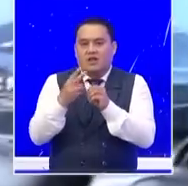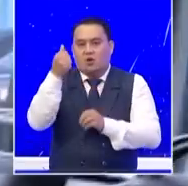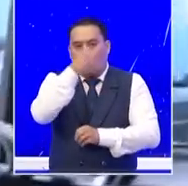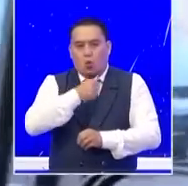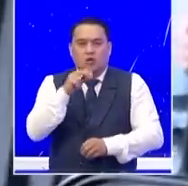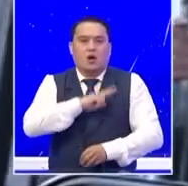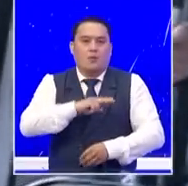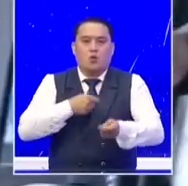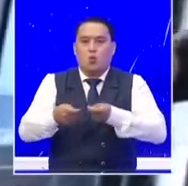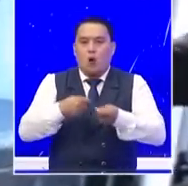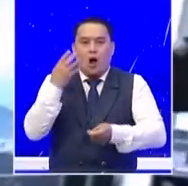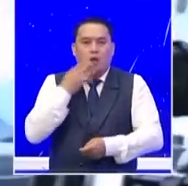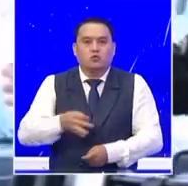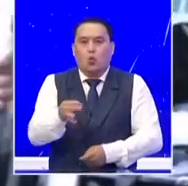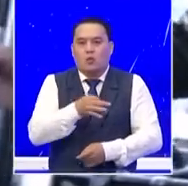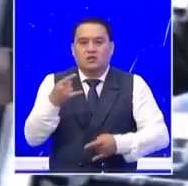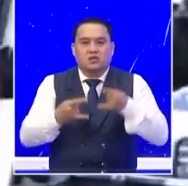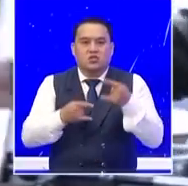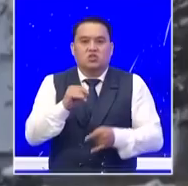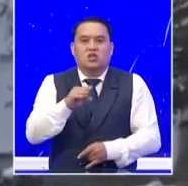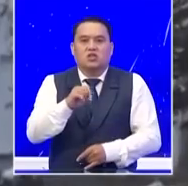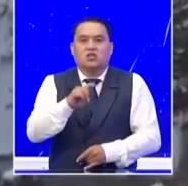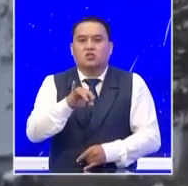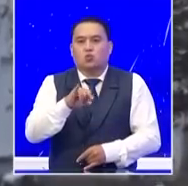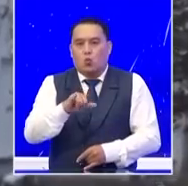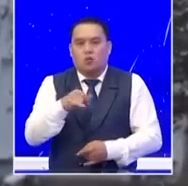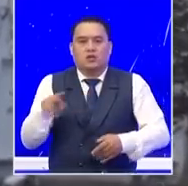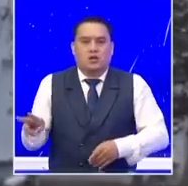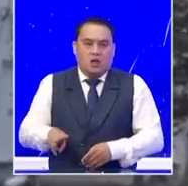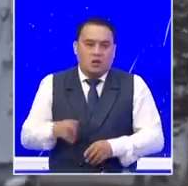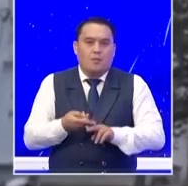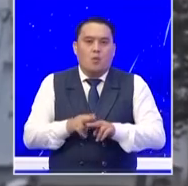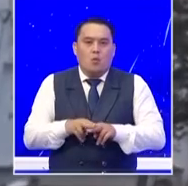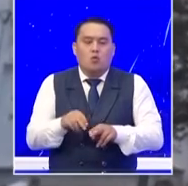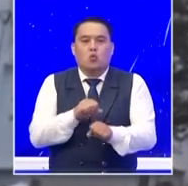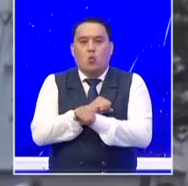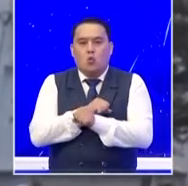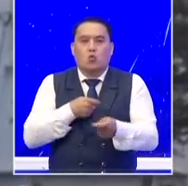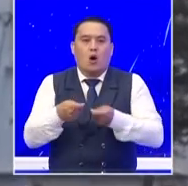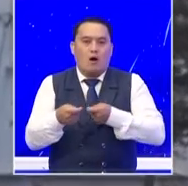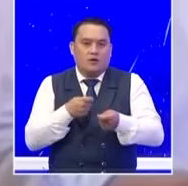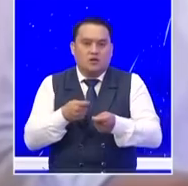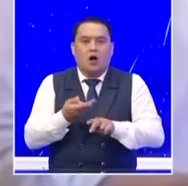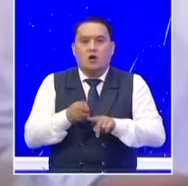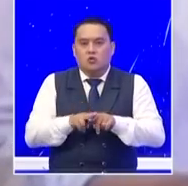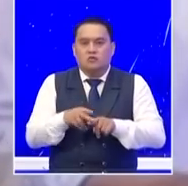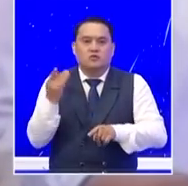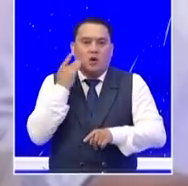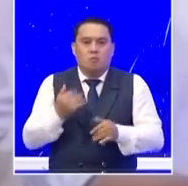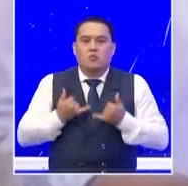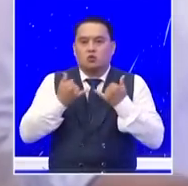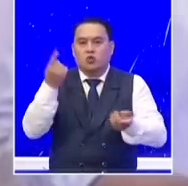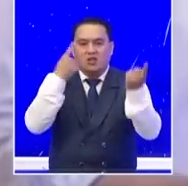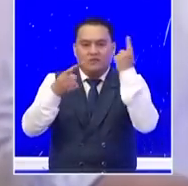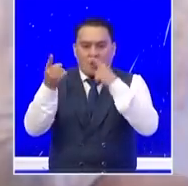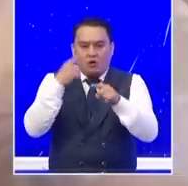2012 годы возглавил алматинский областной телеканал ЖТСУ. После небольшого перерыва в руководящей работе, который он всецело посвятил